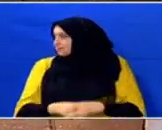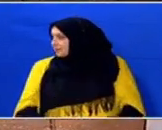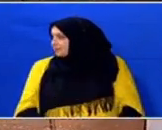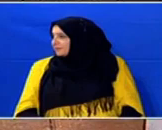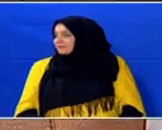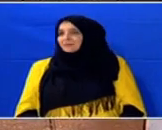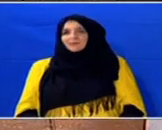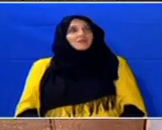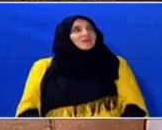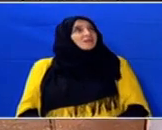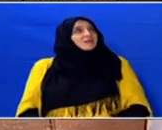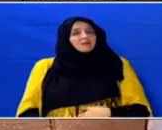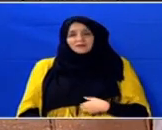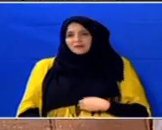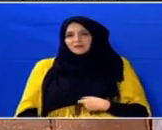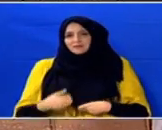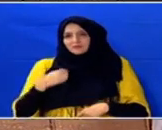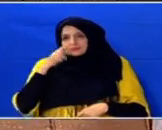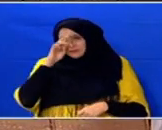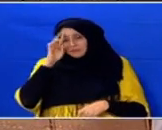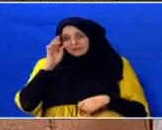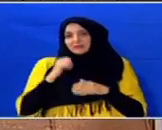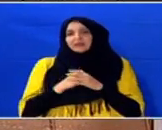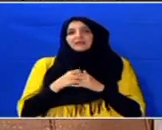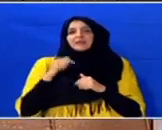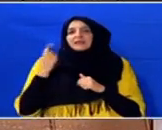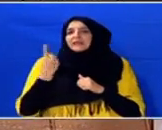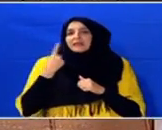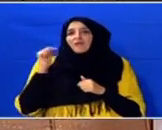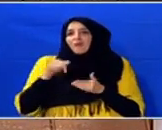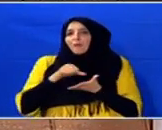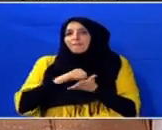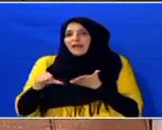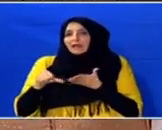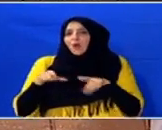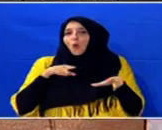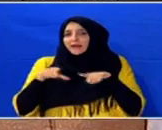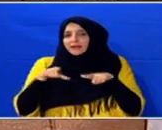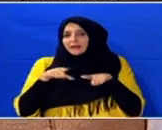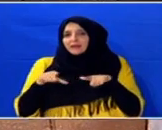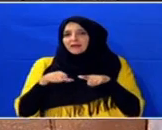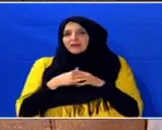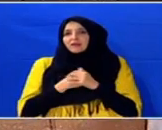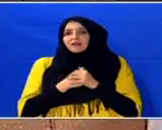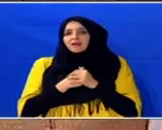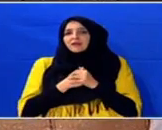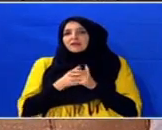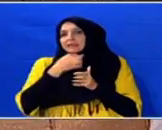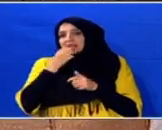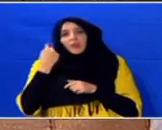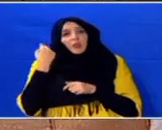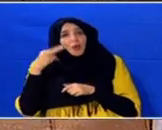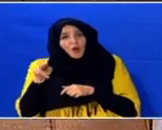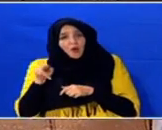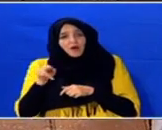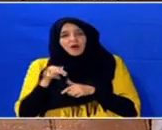فلان يجب عليه أن يدفع لي بدل الإيجار، نقول له لا، الأصل أن